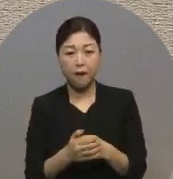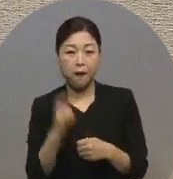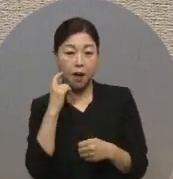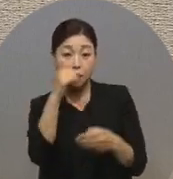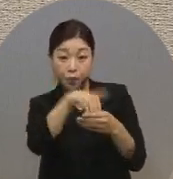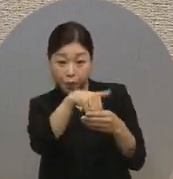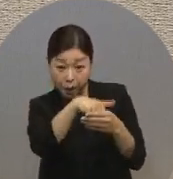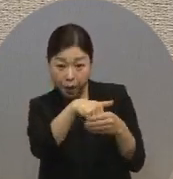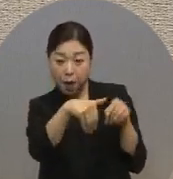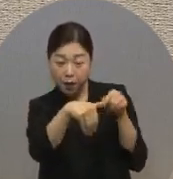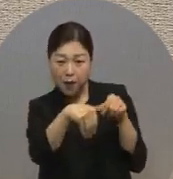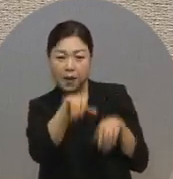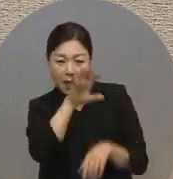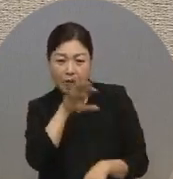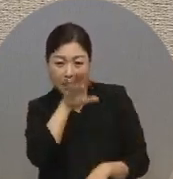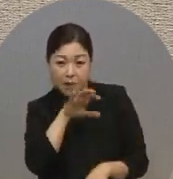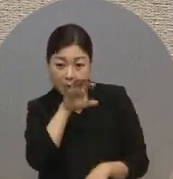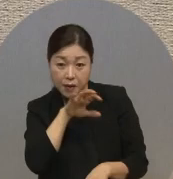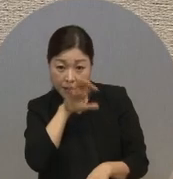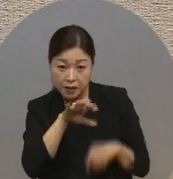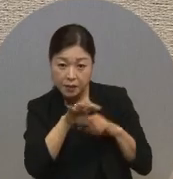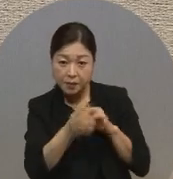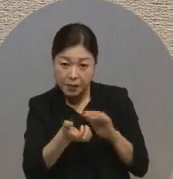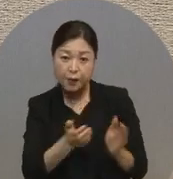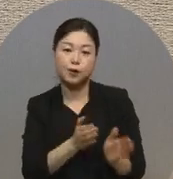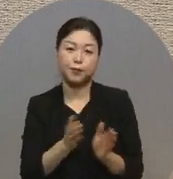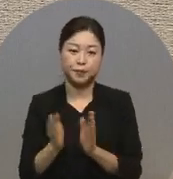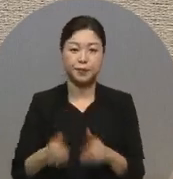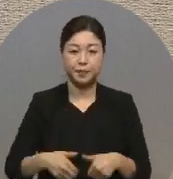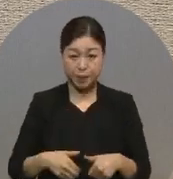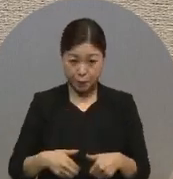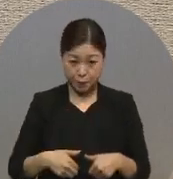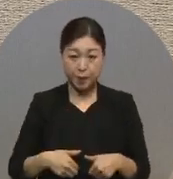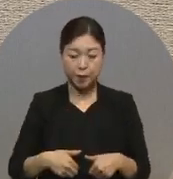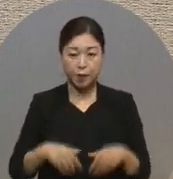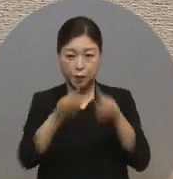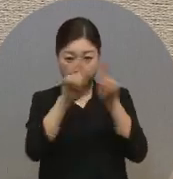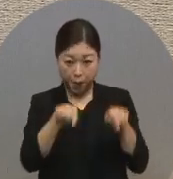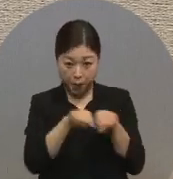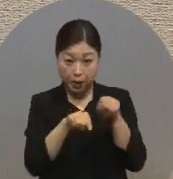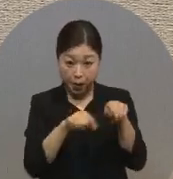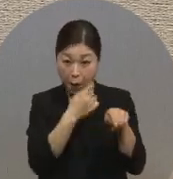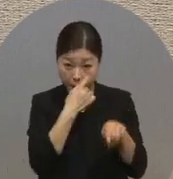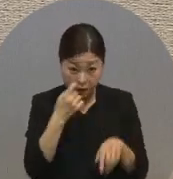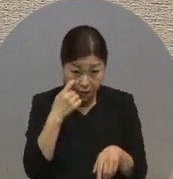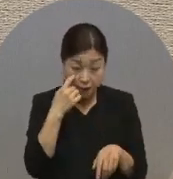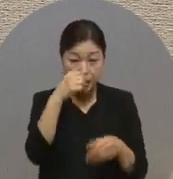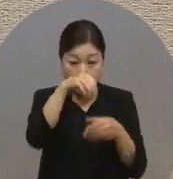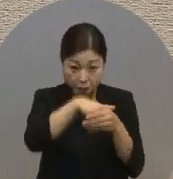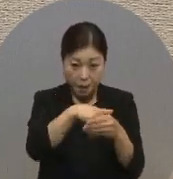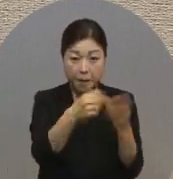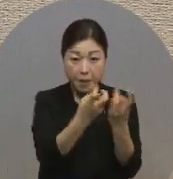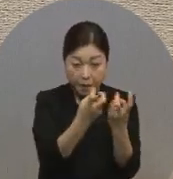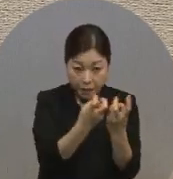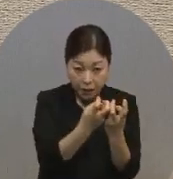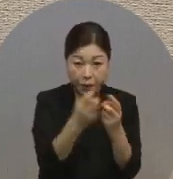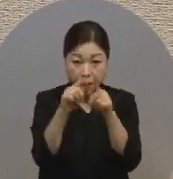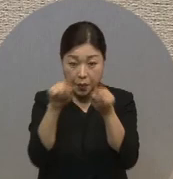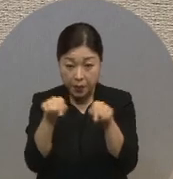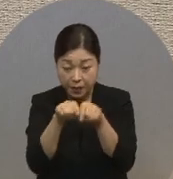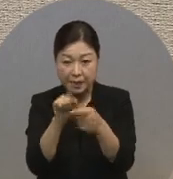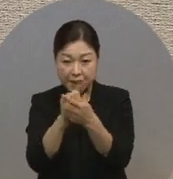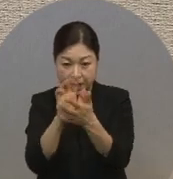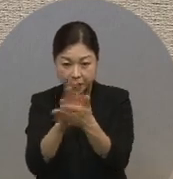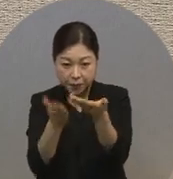위해서 준비물을 필요하고 많이 챙기고 투표용지도 확인하고 투표하는 방법과 투표용지법을